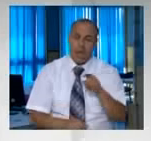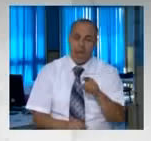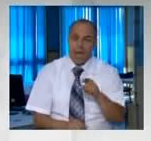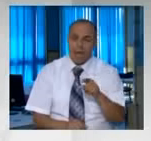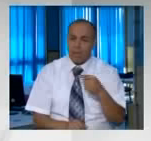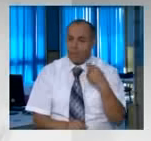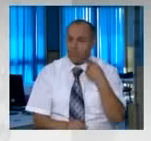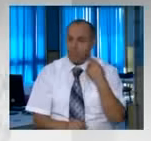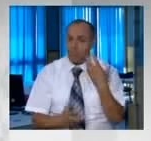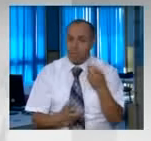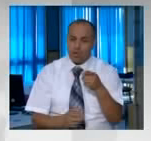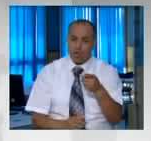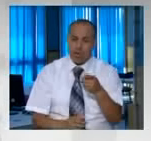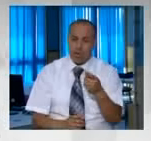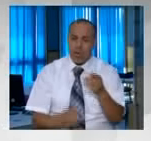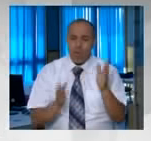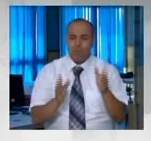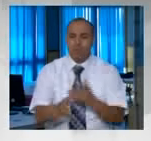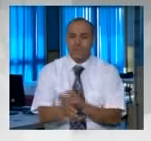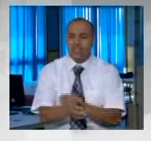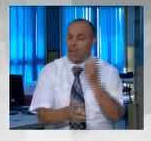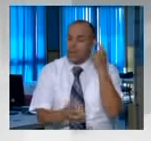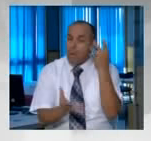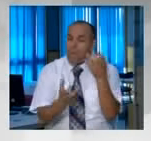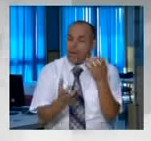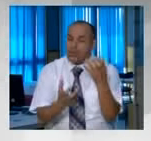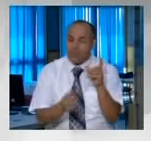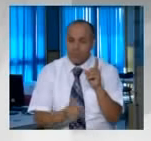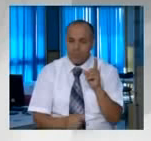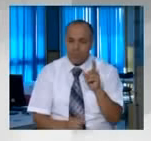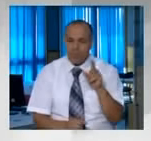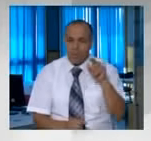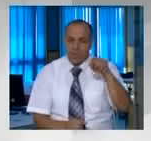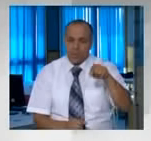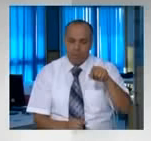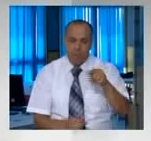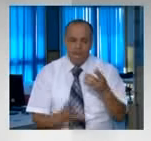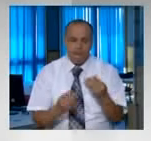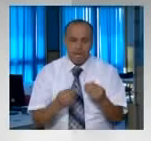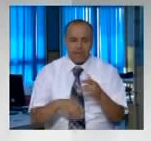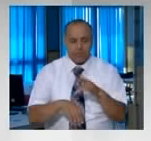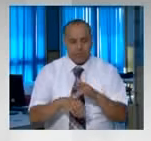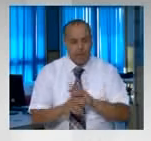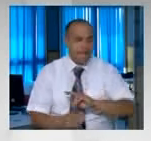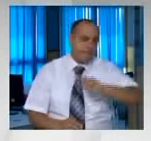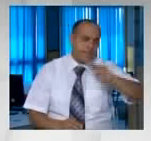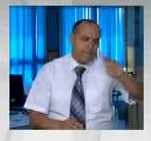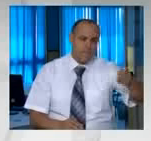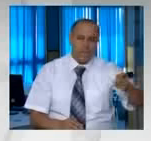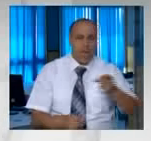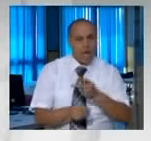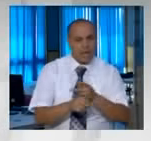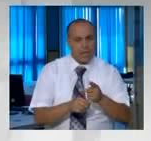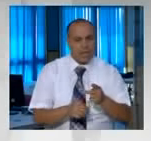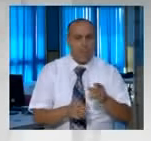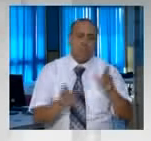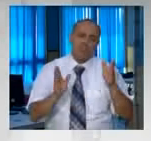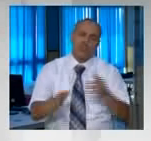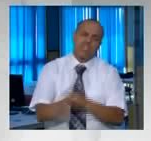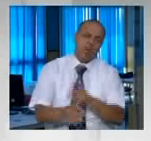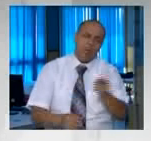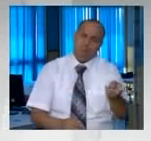خسارة اكتظاظ في مستشفى القصرين، تم تحويل العديد الإصابات هذه حسب الخطورة إلى مستشفيات